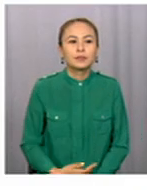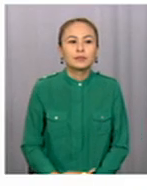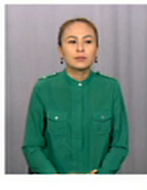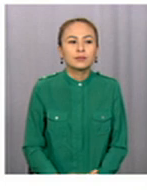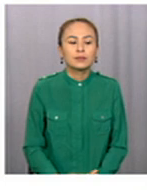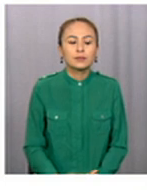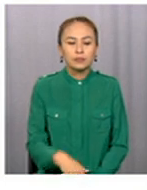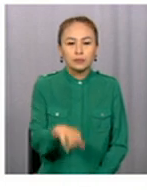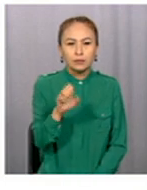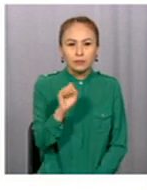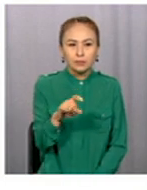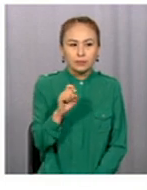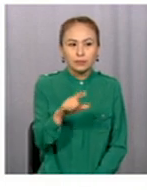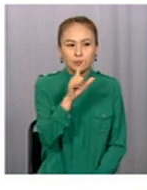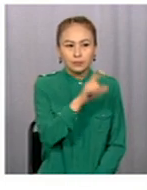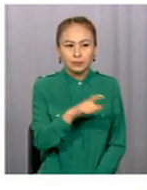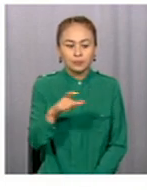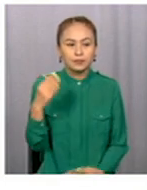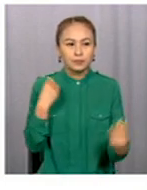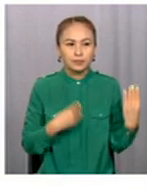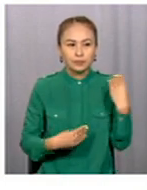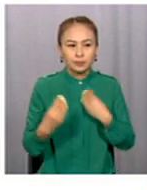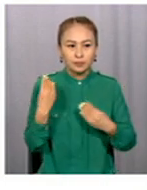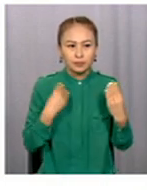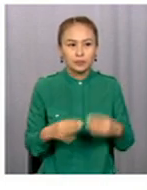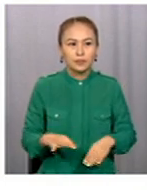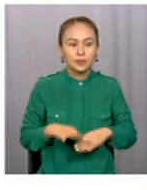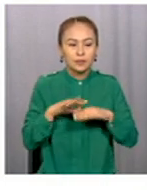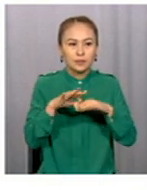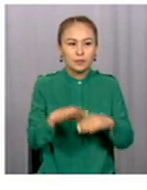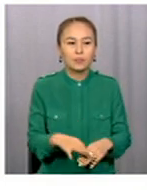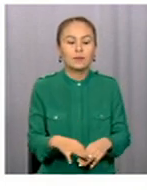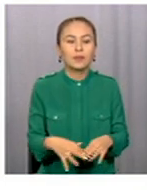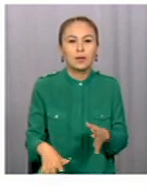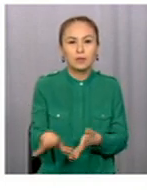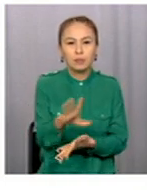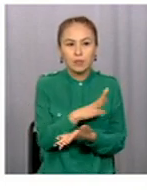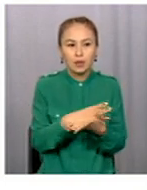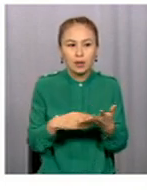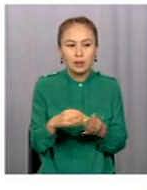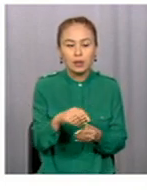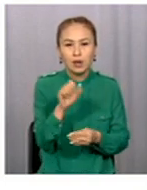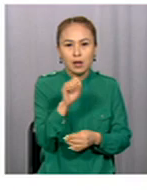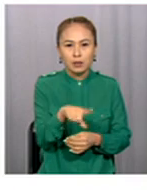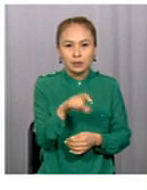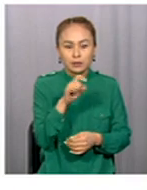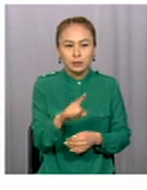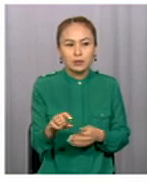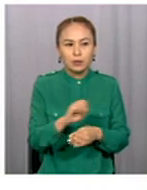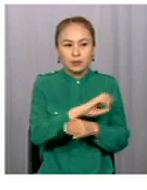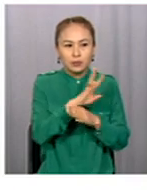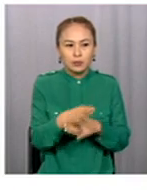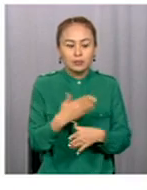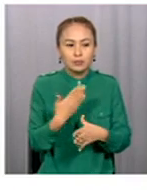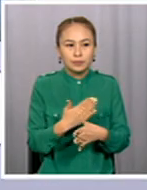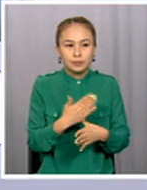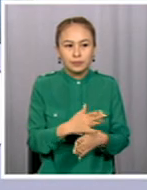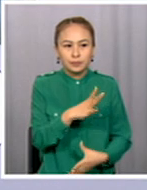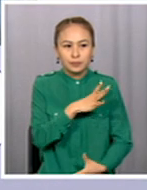Алтын адамның киімі, қолданған бұйымдарының барлығы алтыннан әшекеленіп